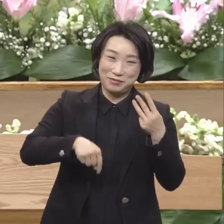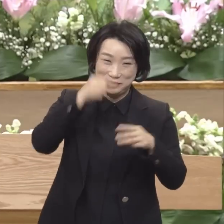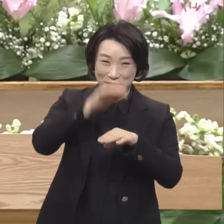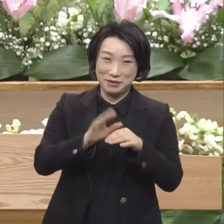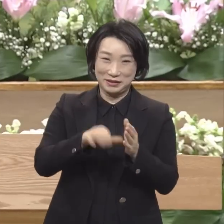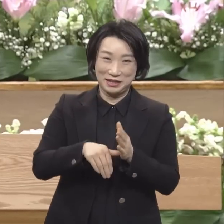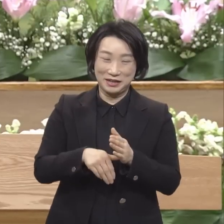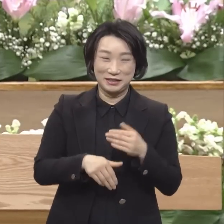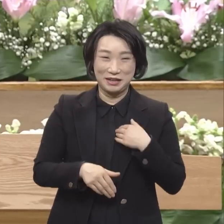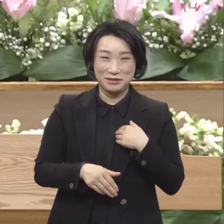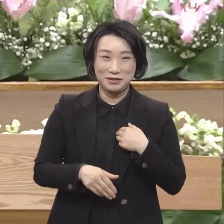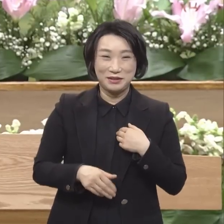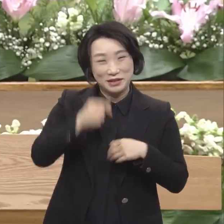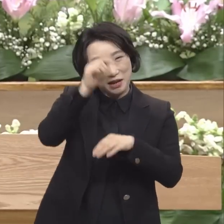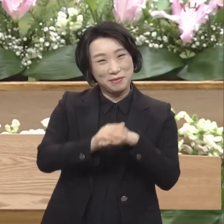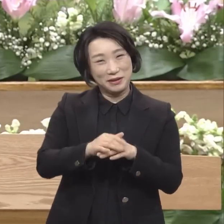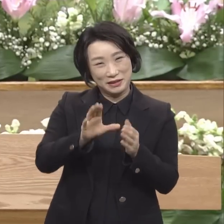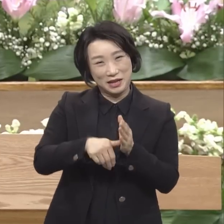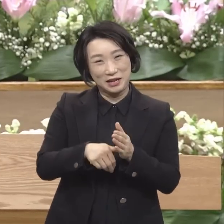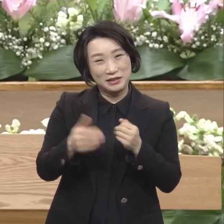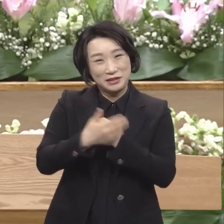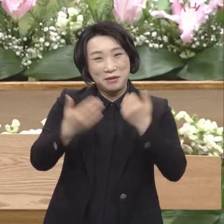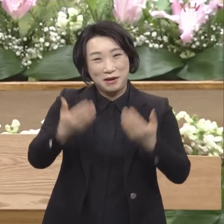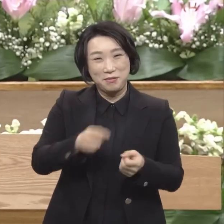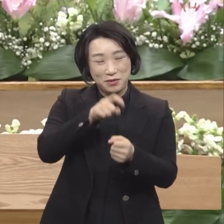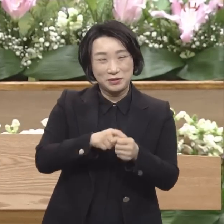나도 예배 시간에 은혜 받으려고 설교 열심히 들어요.